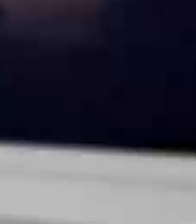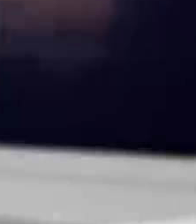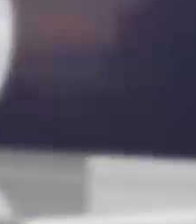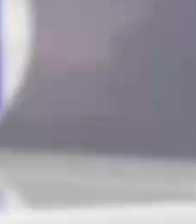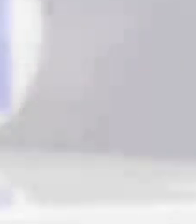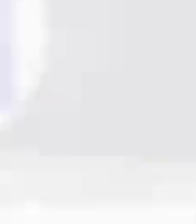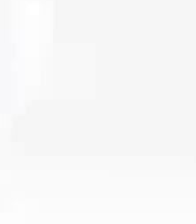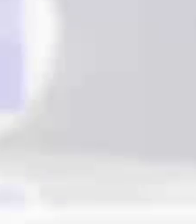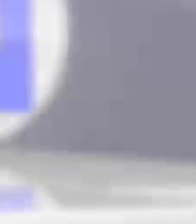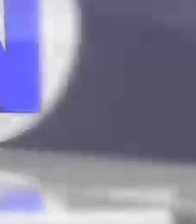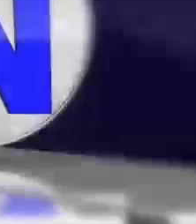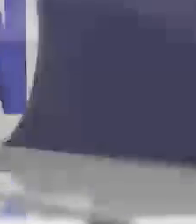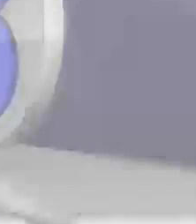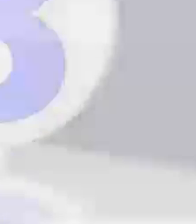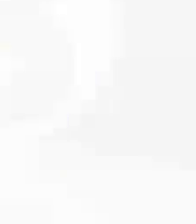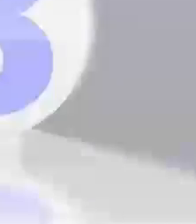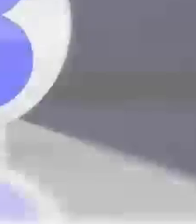ukeneye.